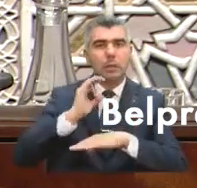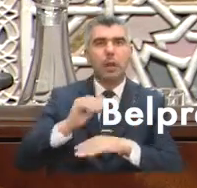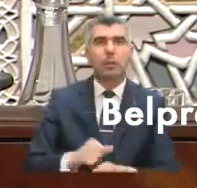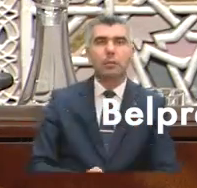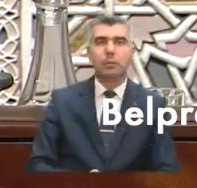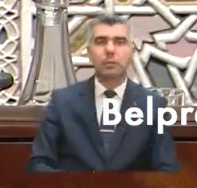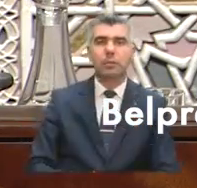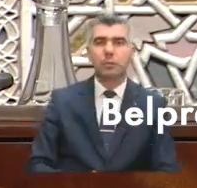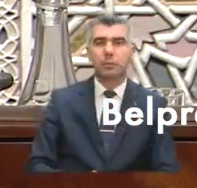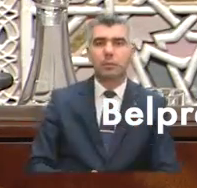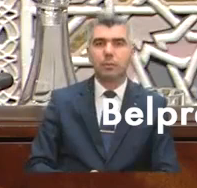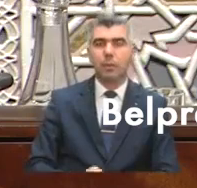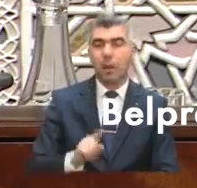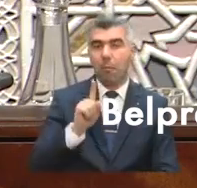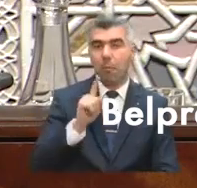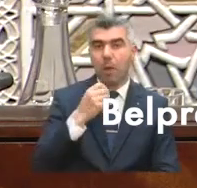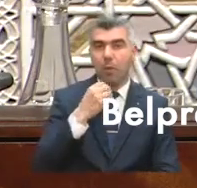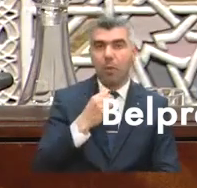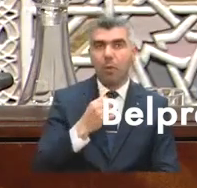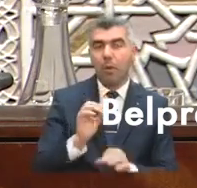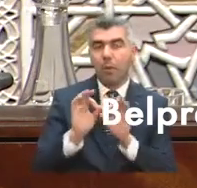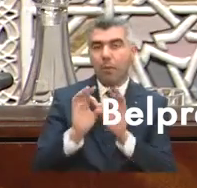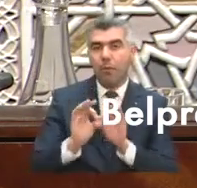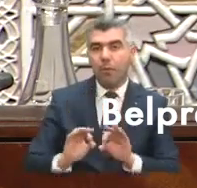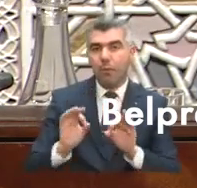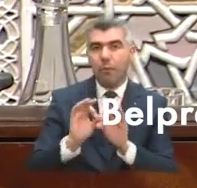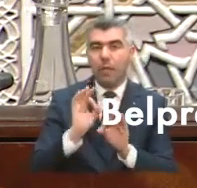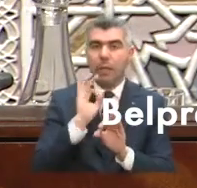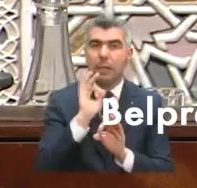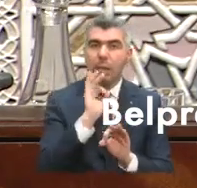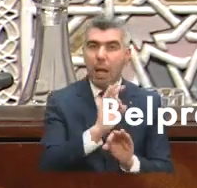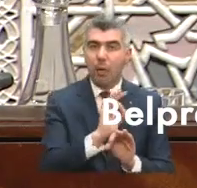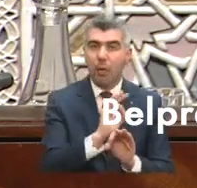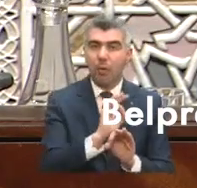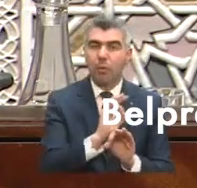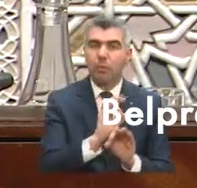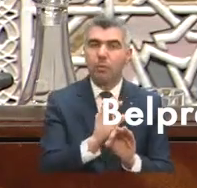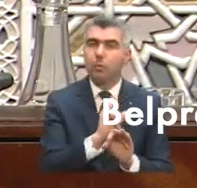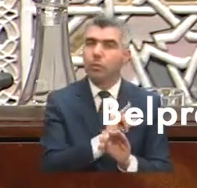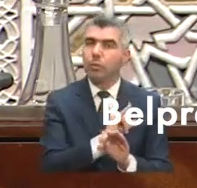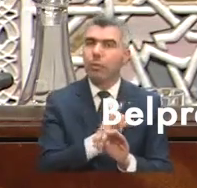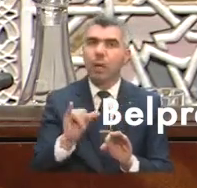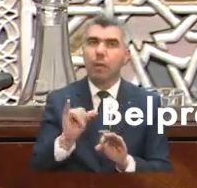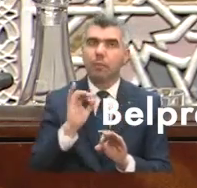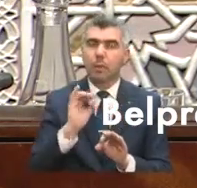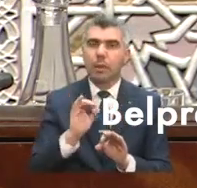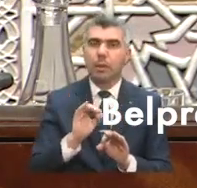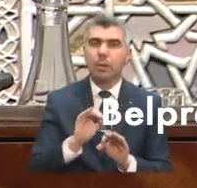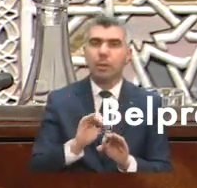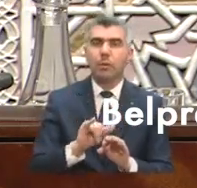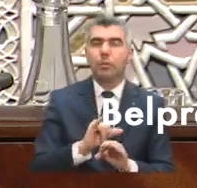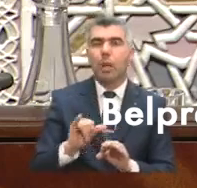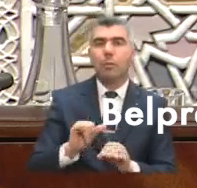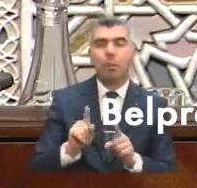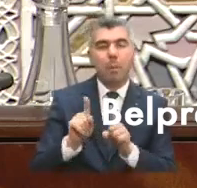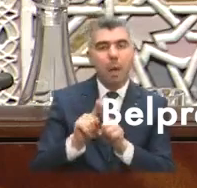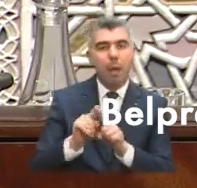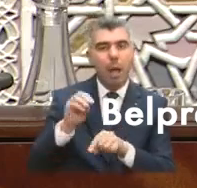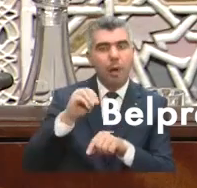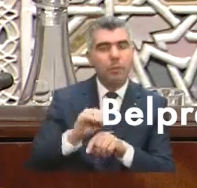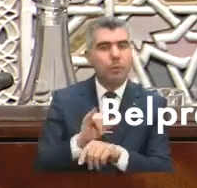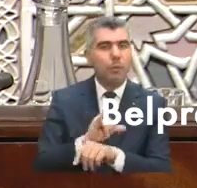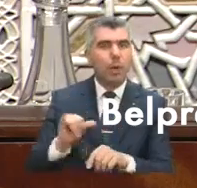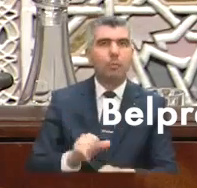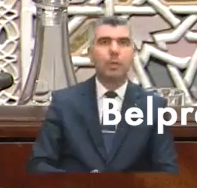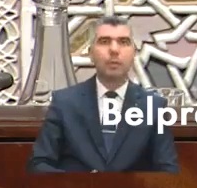والعين، ولكن ما تدخلش بحيث الحكومة ديالك جيت تقول لي لا لا درت نخدم ما يتعاودش. لا تعطيني سيد